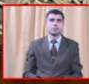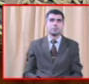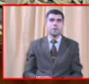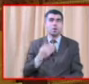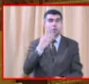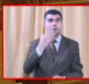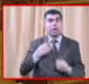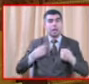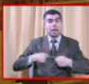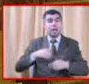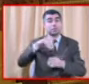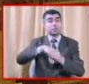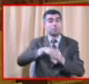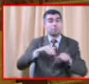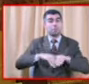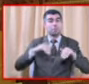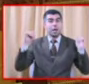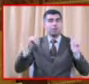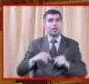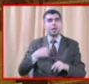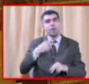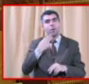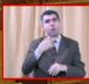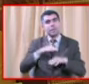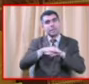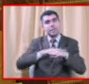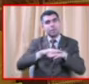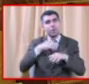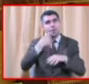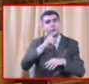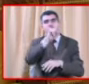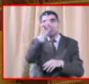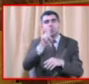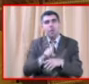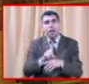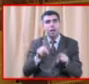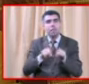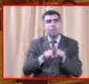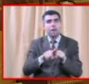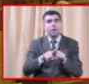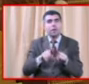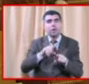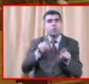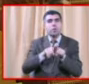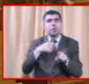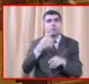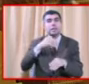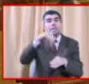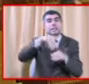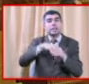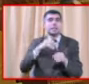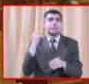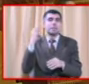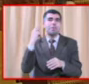شكرا سيد الرئيس. سيد الوزير، انا بغيت نسولك سيد الوزير، المستشفى اللي كنا قررتوه باش ديروا في بلديه منار فين وصل؟